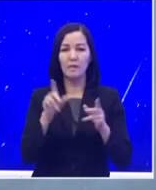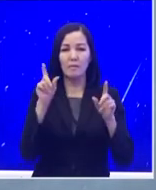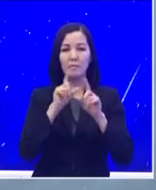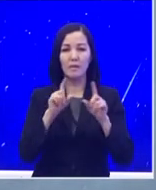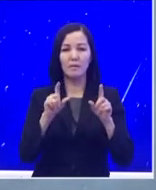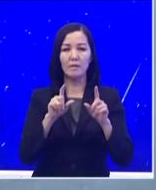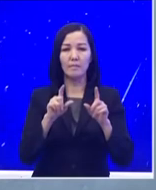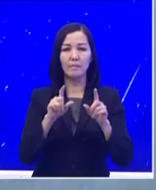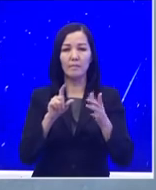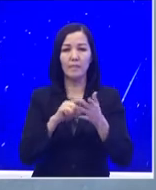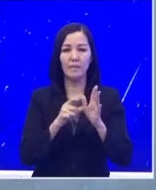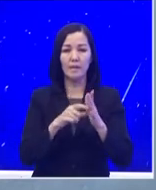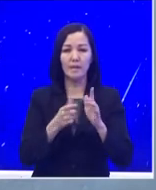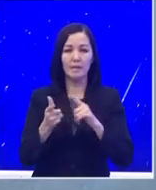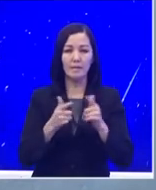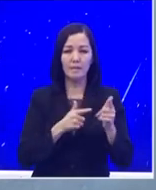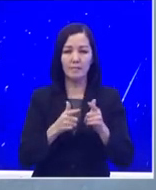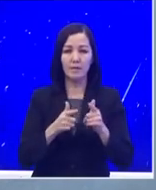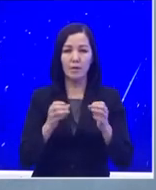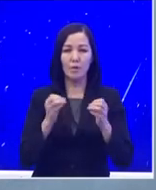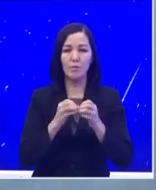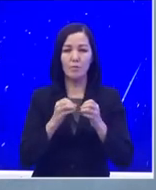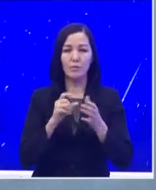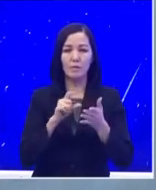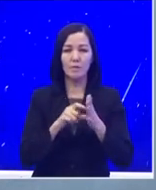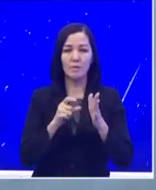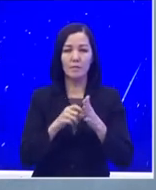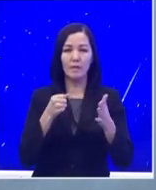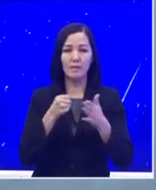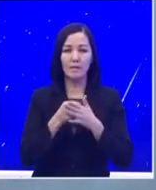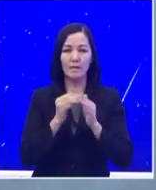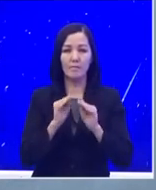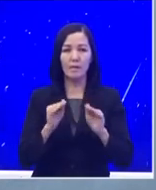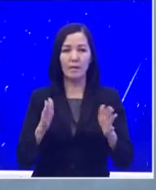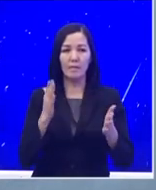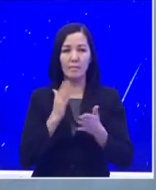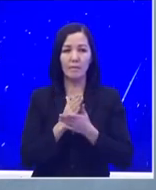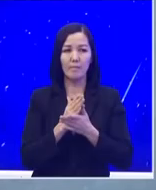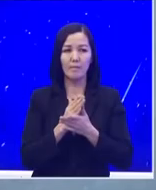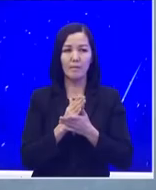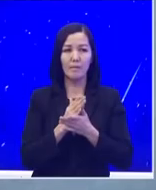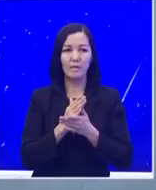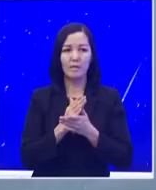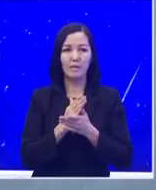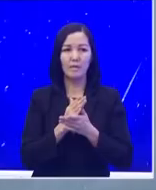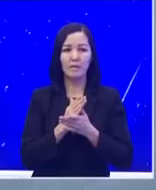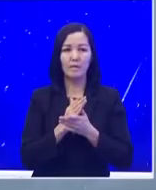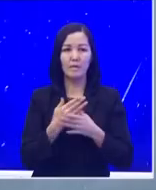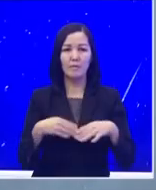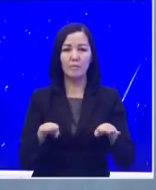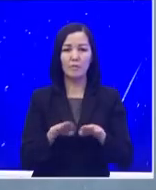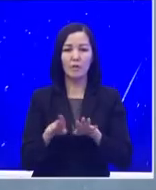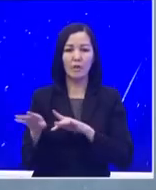дайындық сыныбынан бастап 10-шы сыныпқа дейінгі ерекше білімді қажет ететін мүмкіндігі шектеулі балалар білім алуда. Бұндай